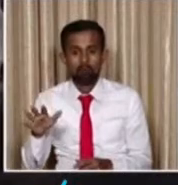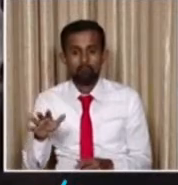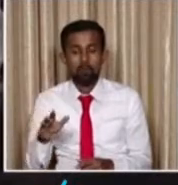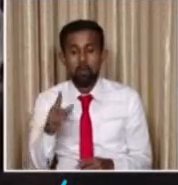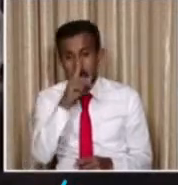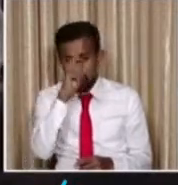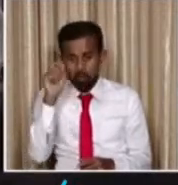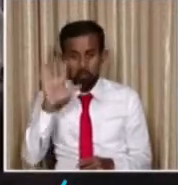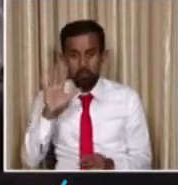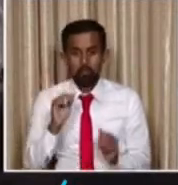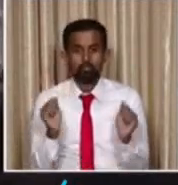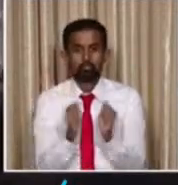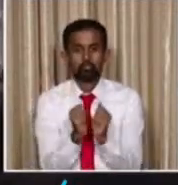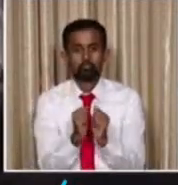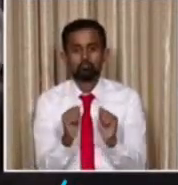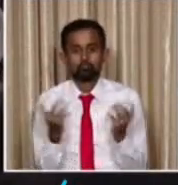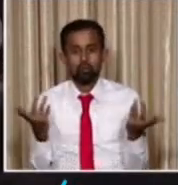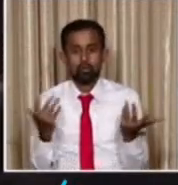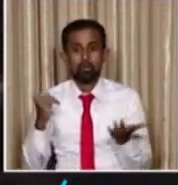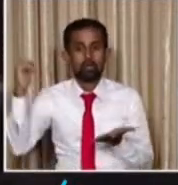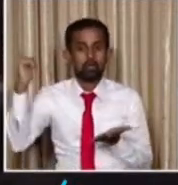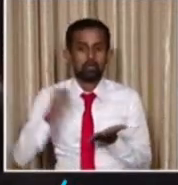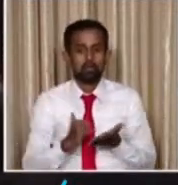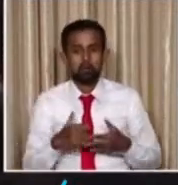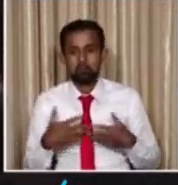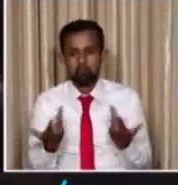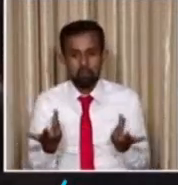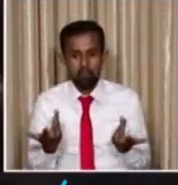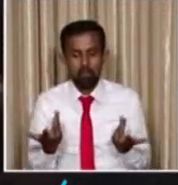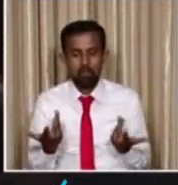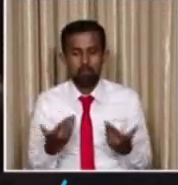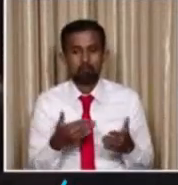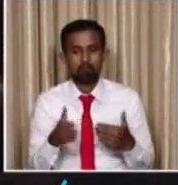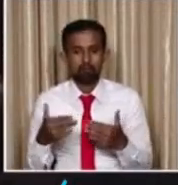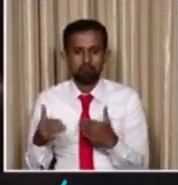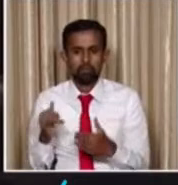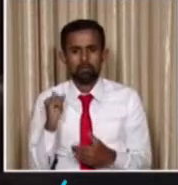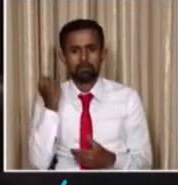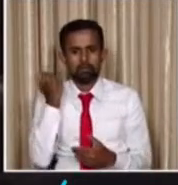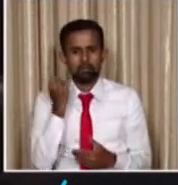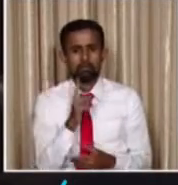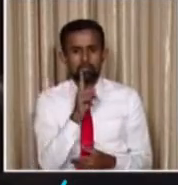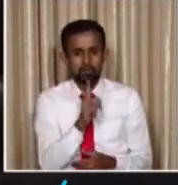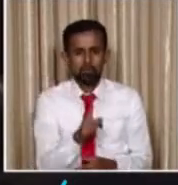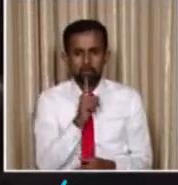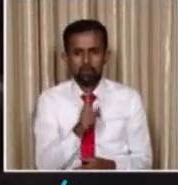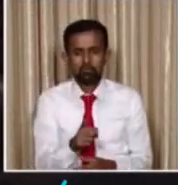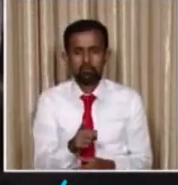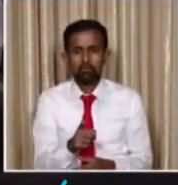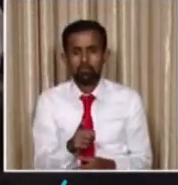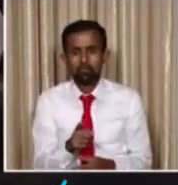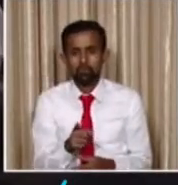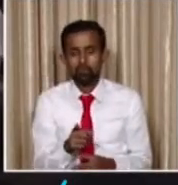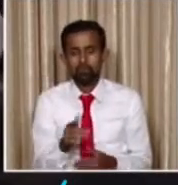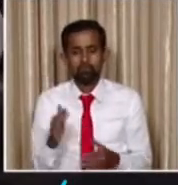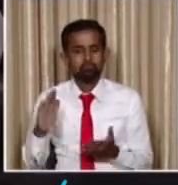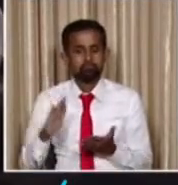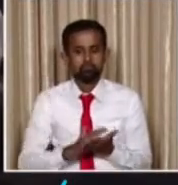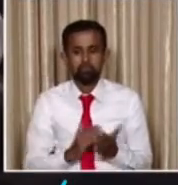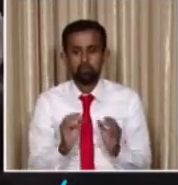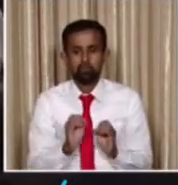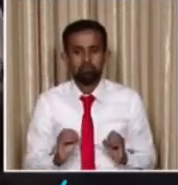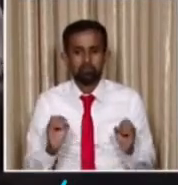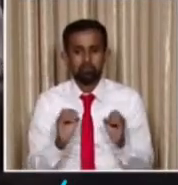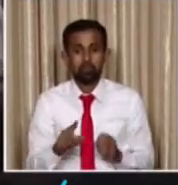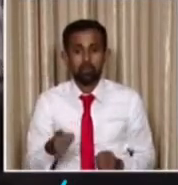මාස 5ක් තිස්සේ රස්සාවක් නැහැ, ආපු වෙන්න විදියකුත් නැහැ. විවිධ බලධාරීන්ට දැනුම් දීලා තියෙනවා. හැබැයි කිසි කෙනෙක් ඒකට මැදිහත් වෙලා